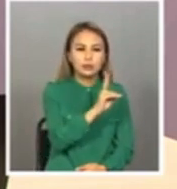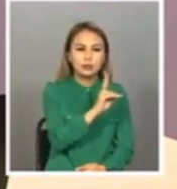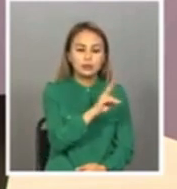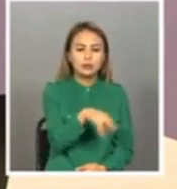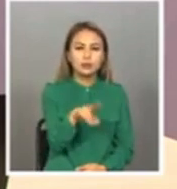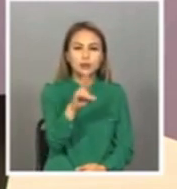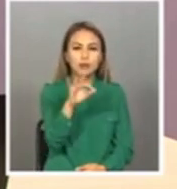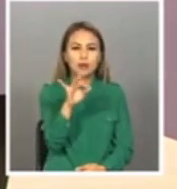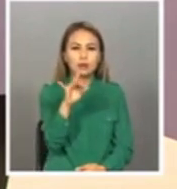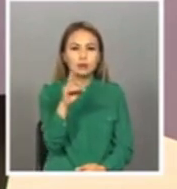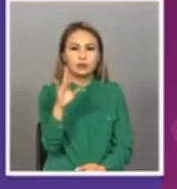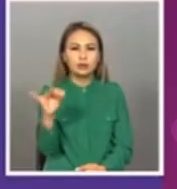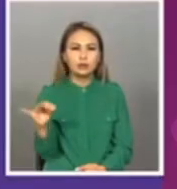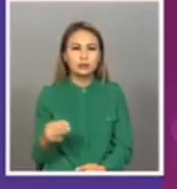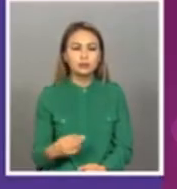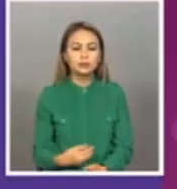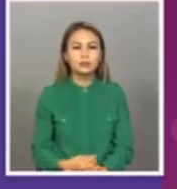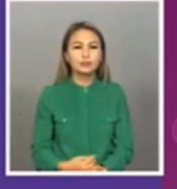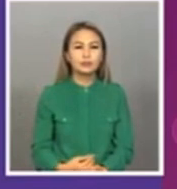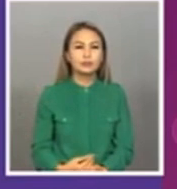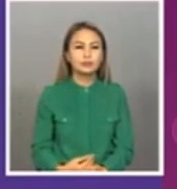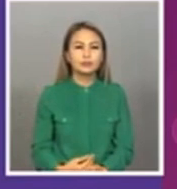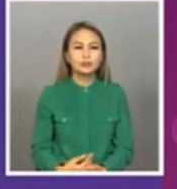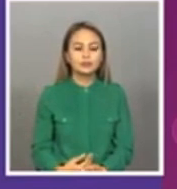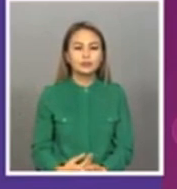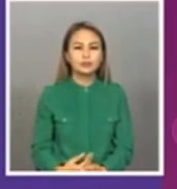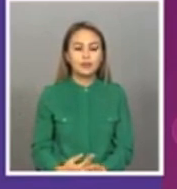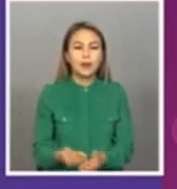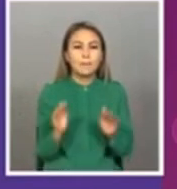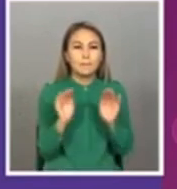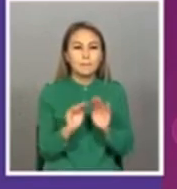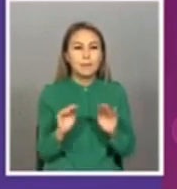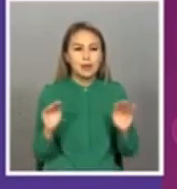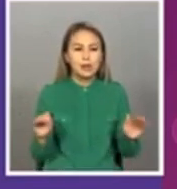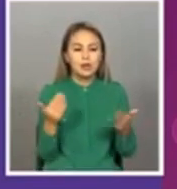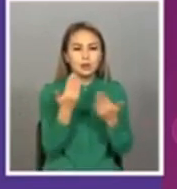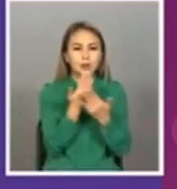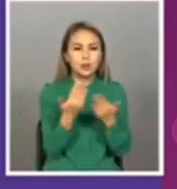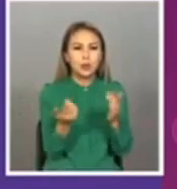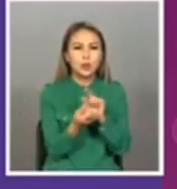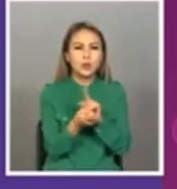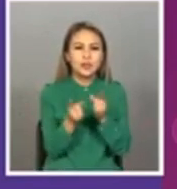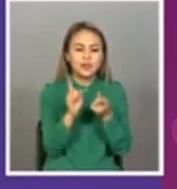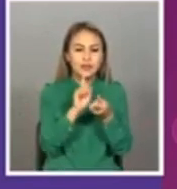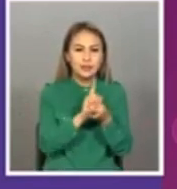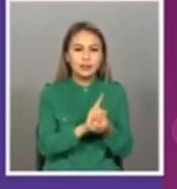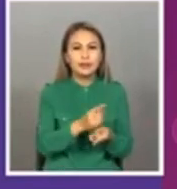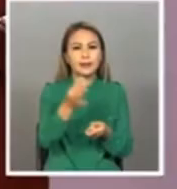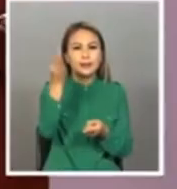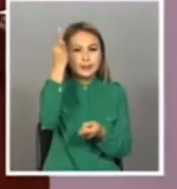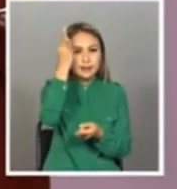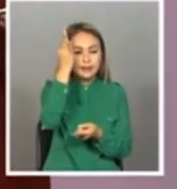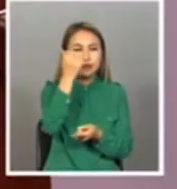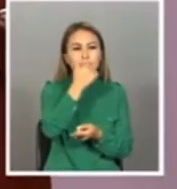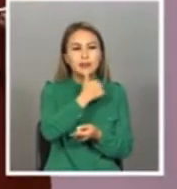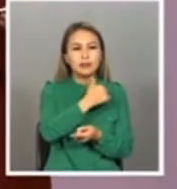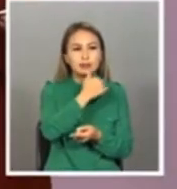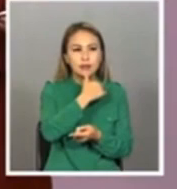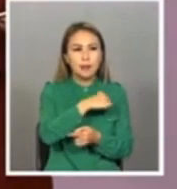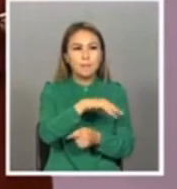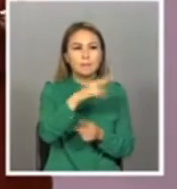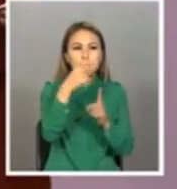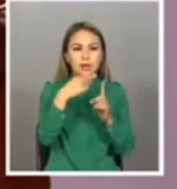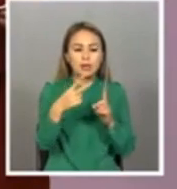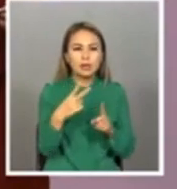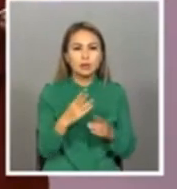Көрік, көркі. Балалар, бұл өзгерістерді естеріңе сақтаңдар. Мақалды оқып